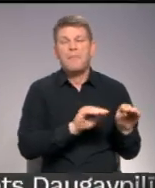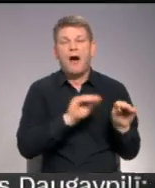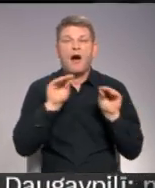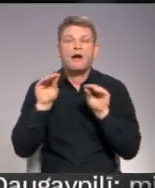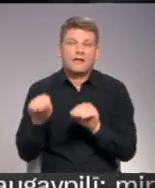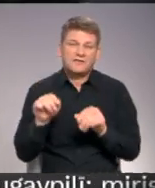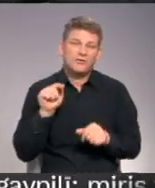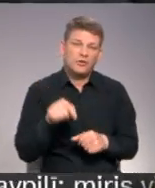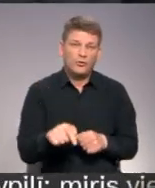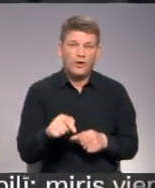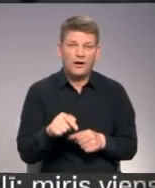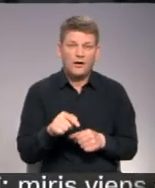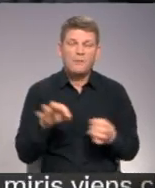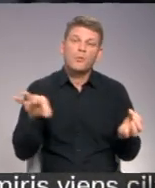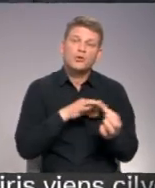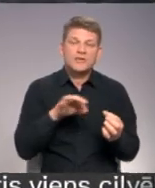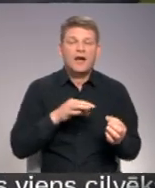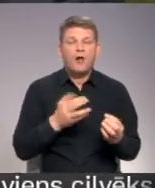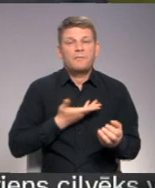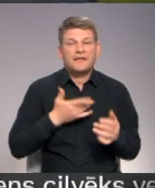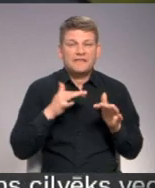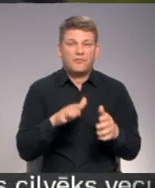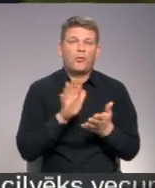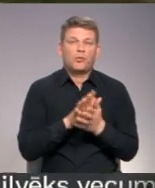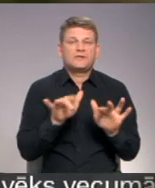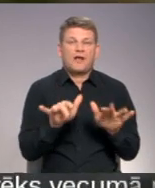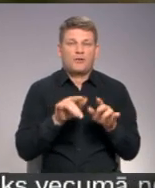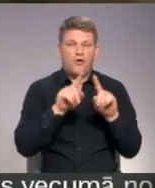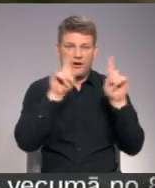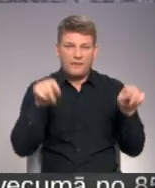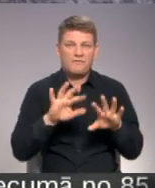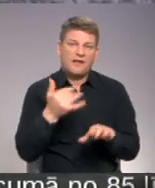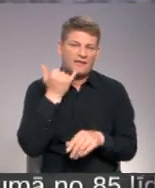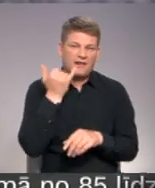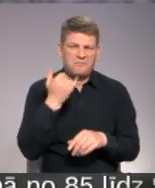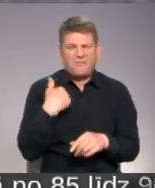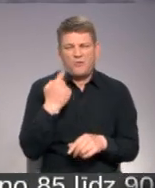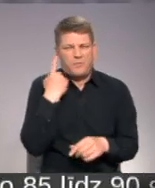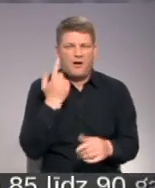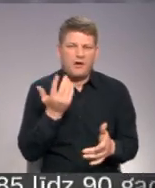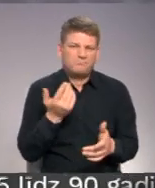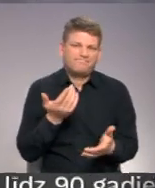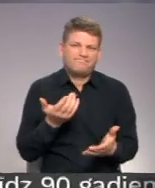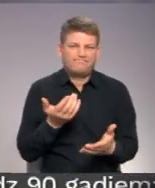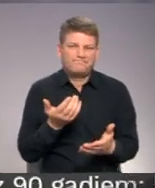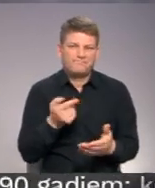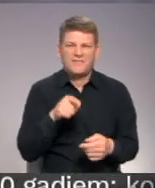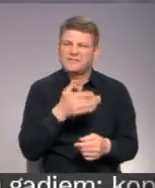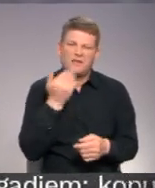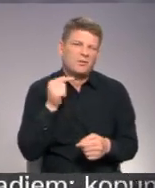to muzikālo piedzīvojumu uz datoru, ekrāniem vai telefoniem. Manuprāt, tas nav